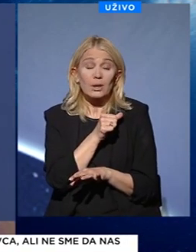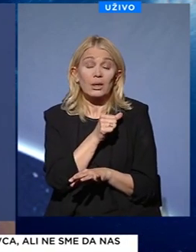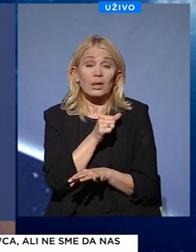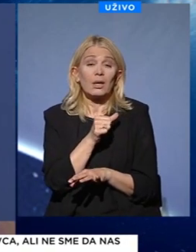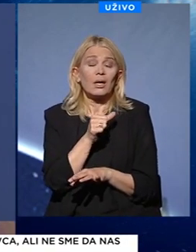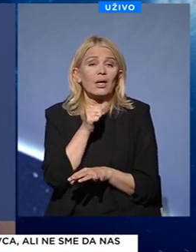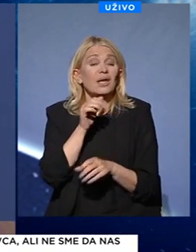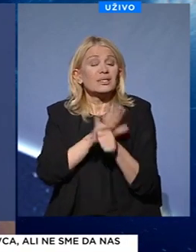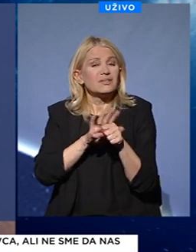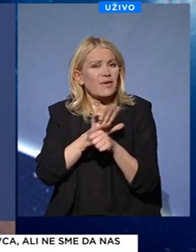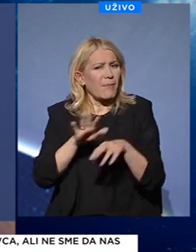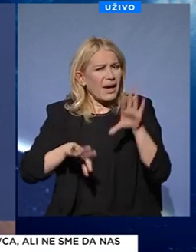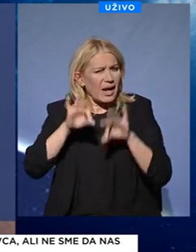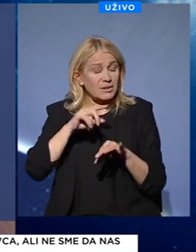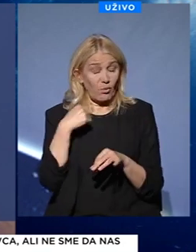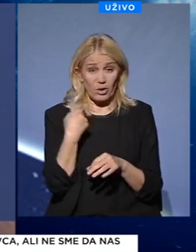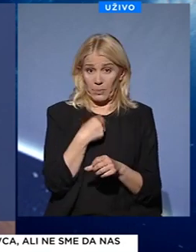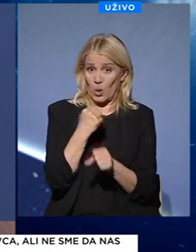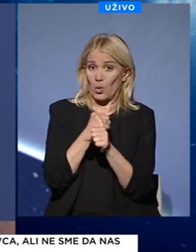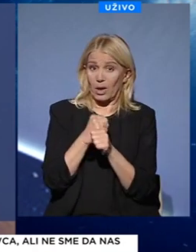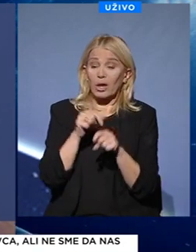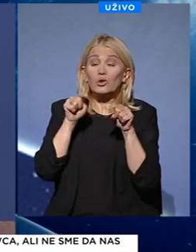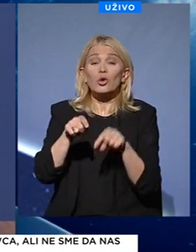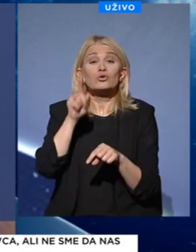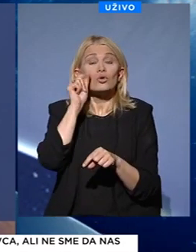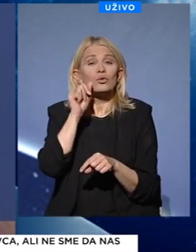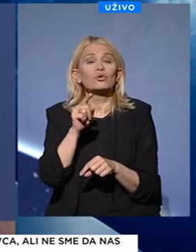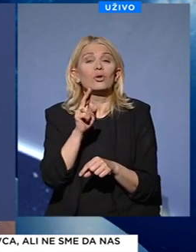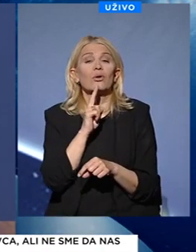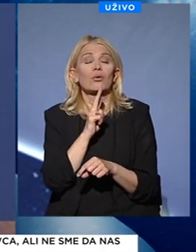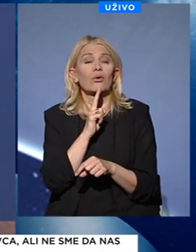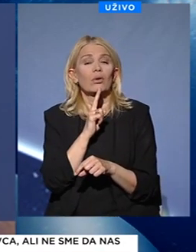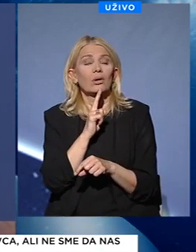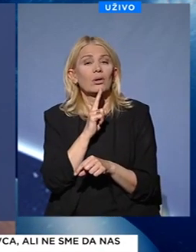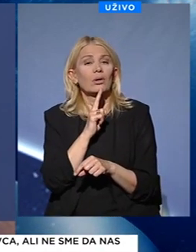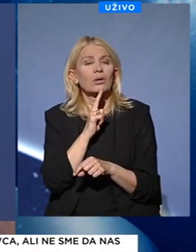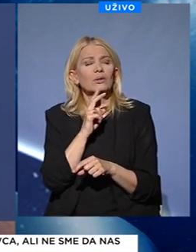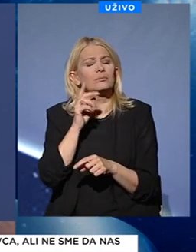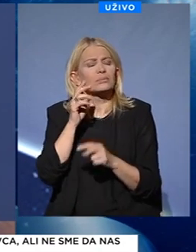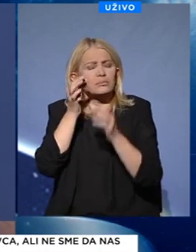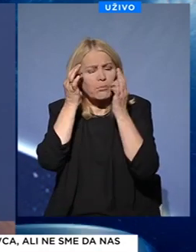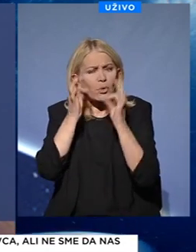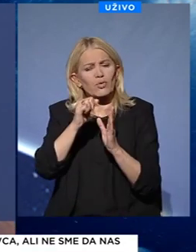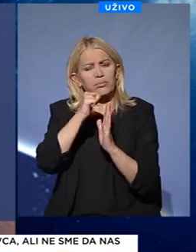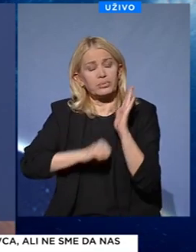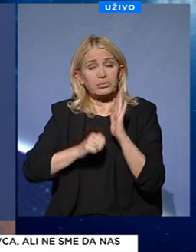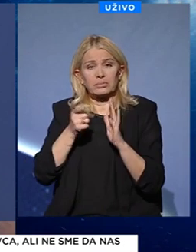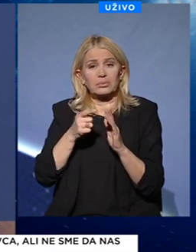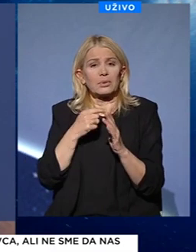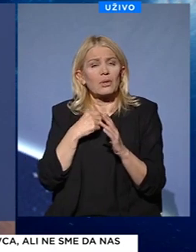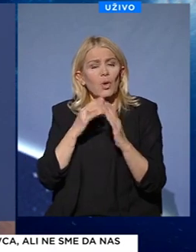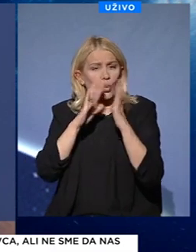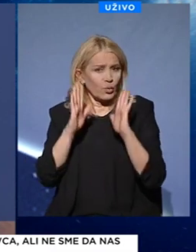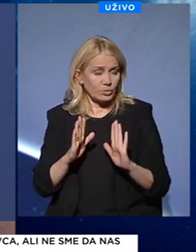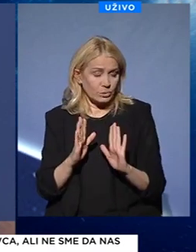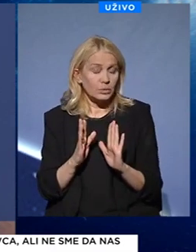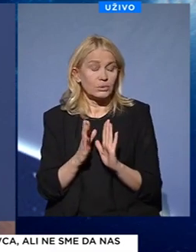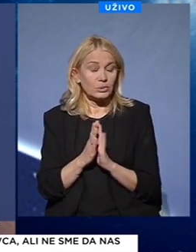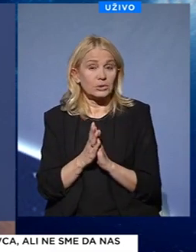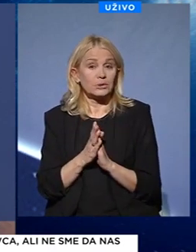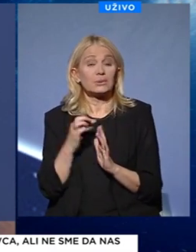po svim analizama koje smo mi uradili, to su ljudi koji su se striktno pridržavali svih pravila. I